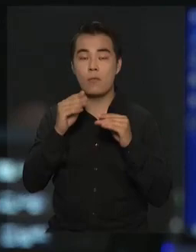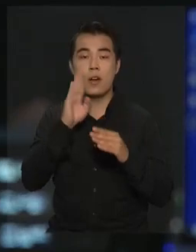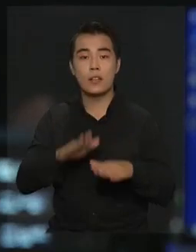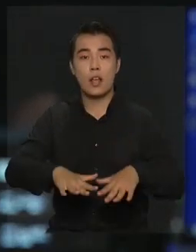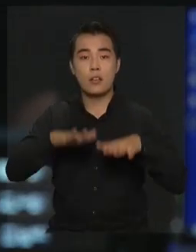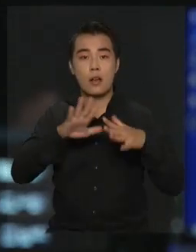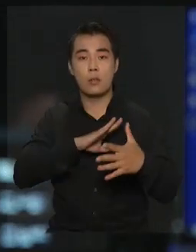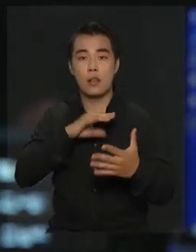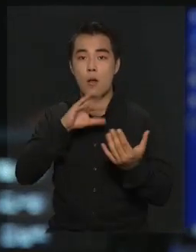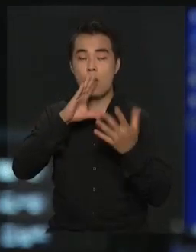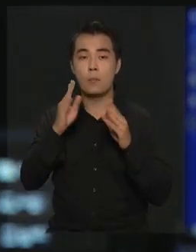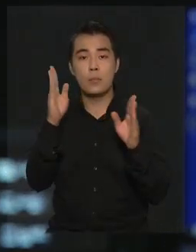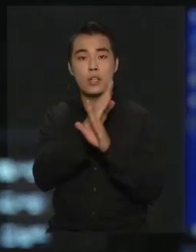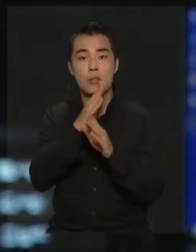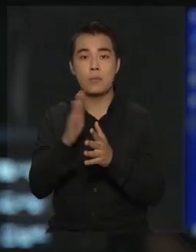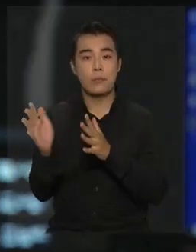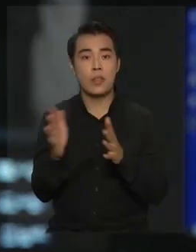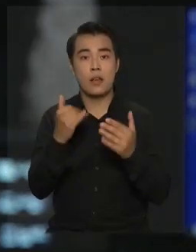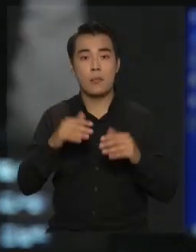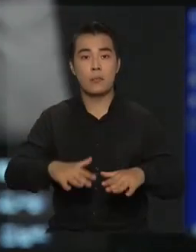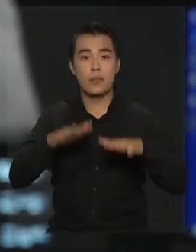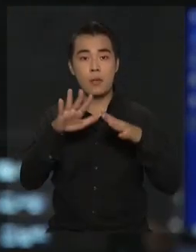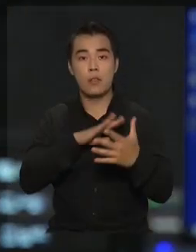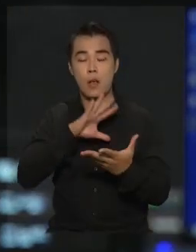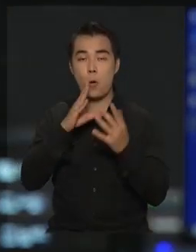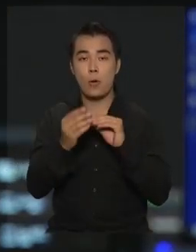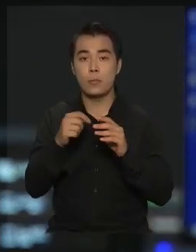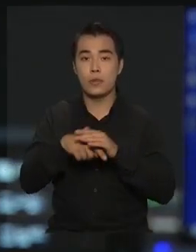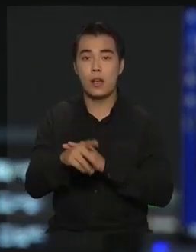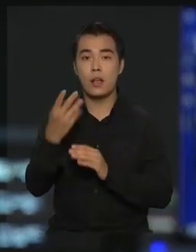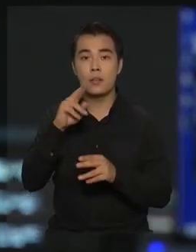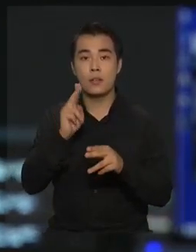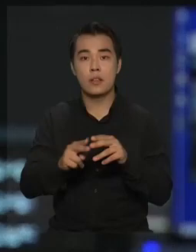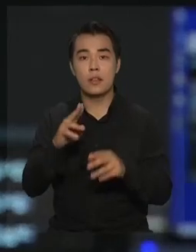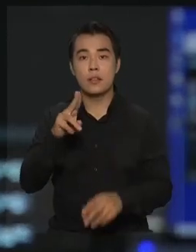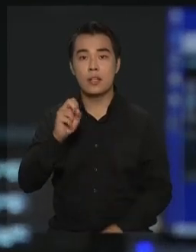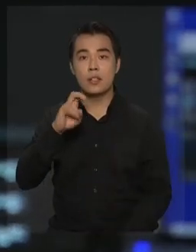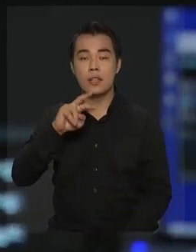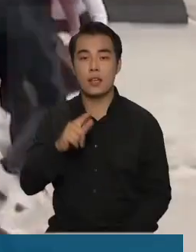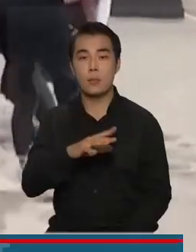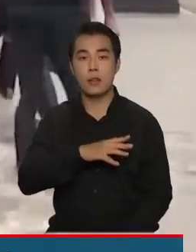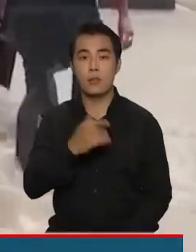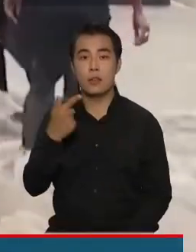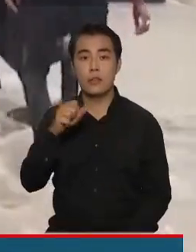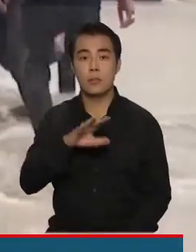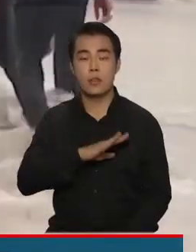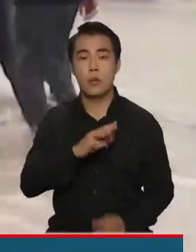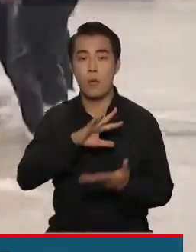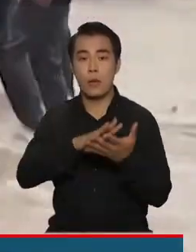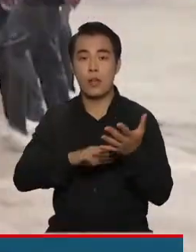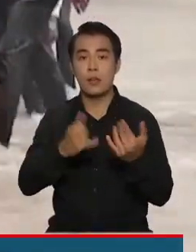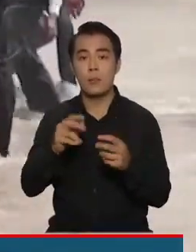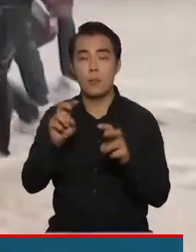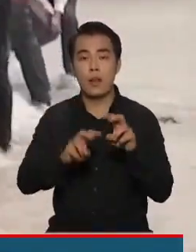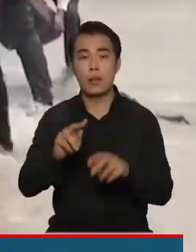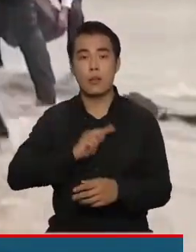наводнения. Природная стихия обрушилась на восточные районы страны после шторма «Даниэль». Уже как неделю продолжаются